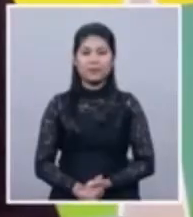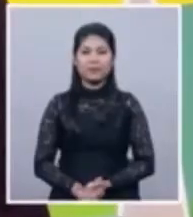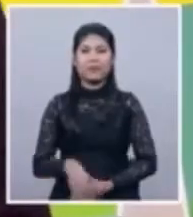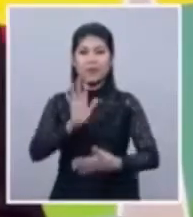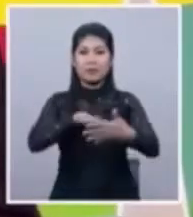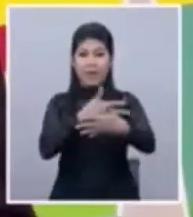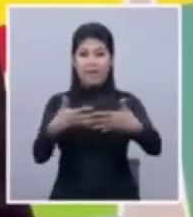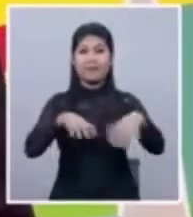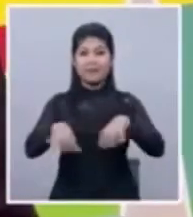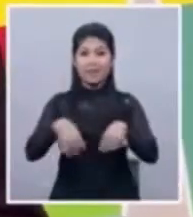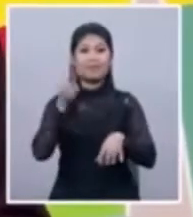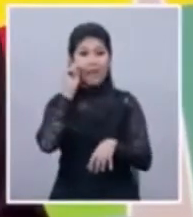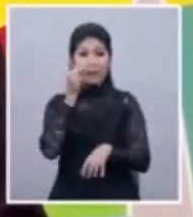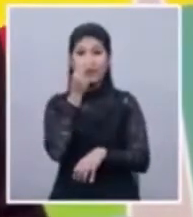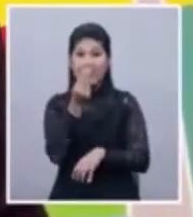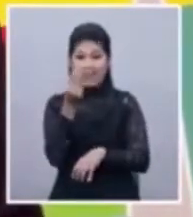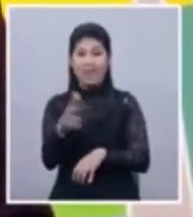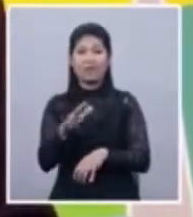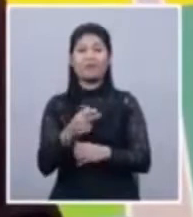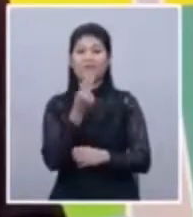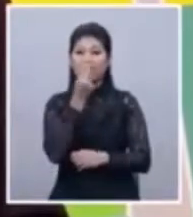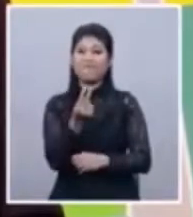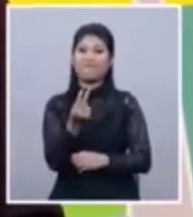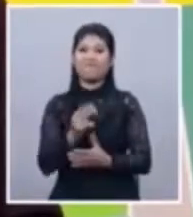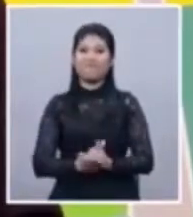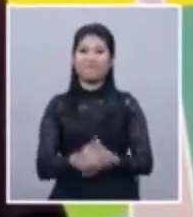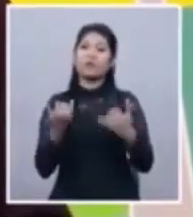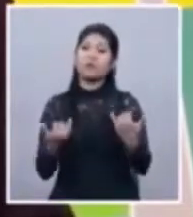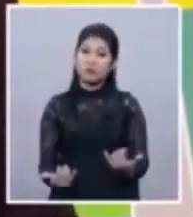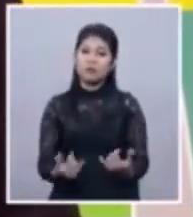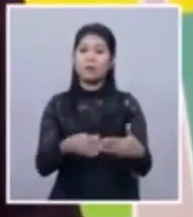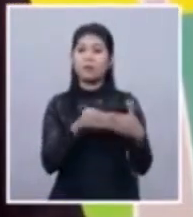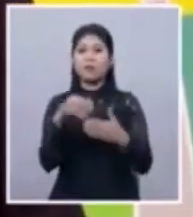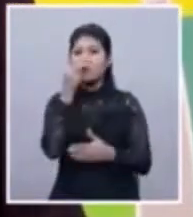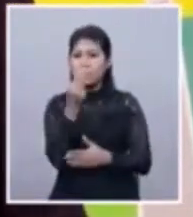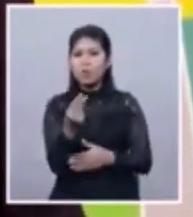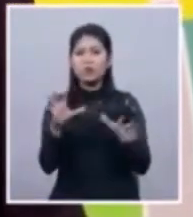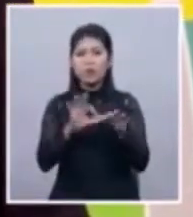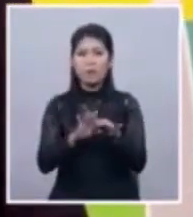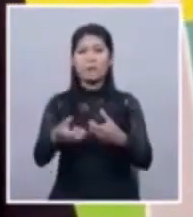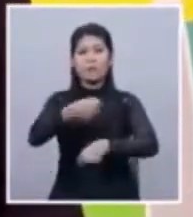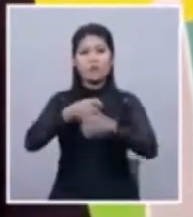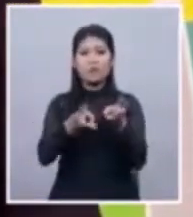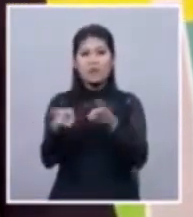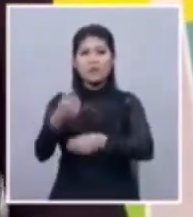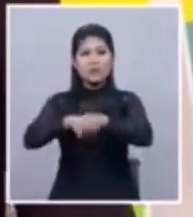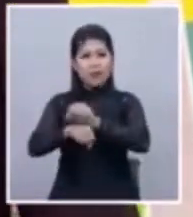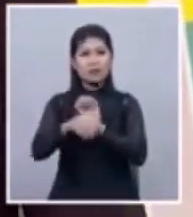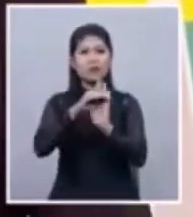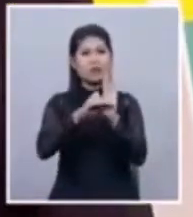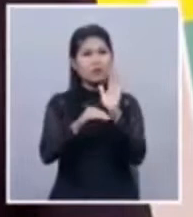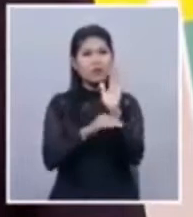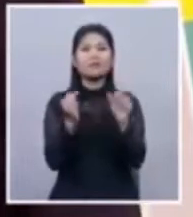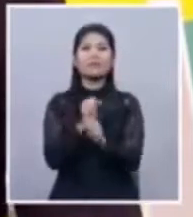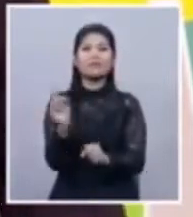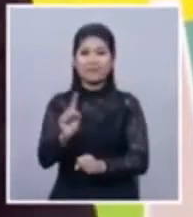็นแผนการบริหารจัดการน้ำในช่วงฤดูฝนในภาพรวมกันไปแล้วนะคะคราวนี้ค่ะเราจะไปดูกันว่าในด้านของการปฏิบัติขั้นตอนต่างๆจะดำเนินการกันอ